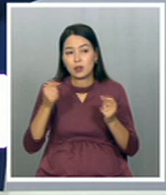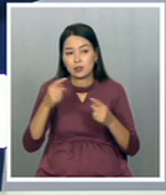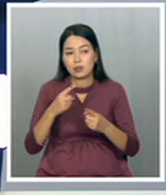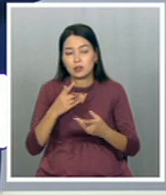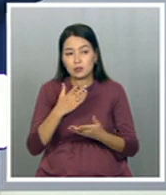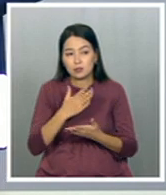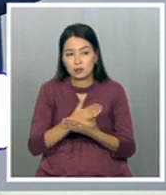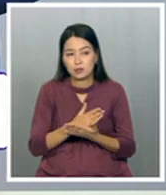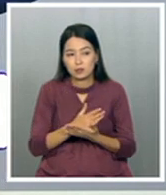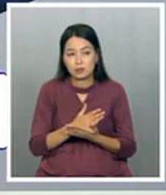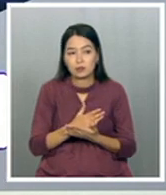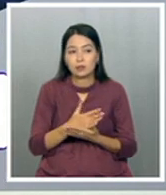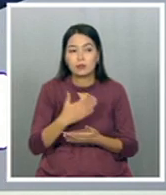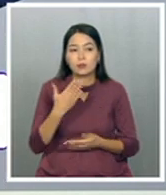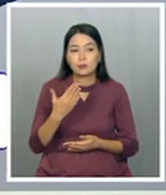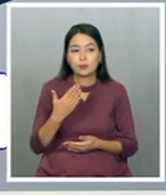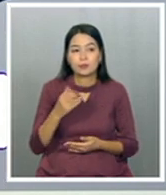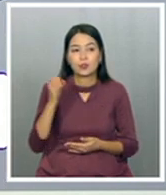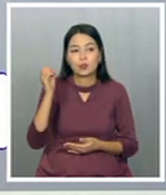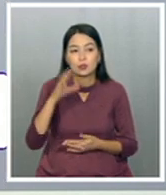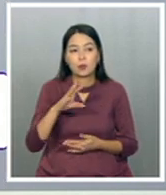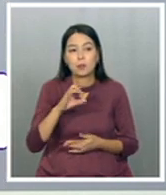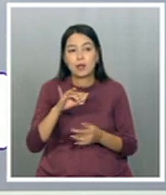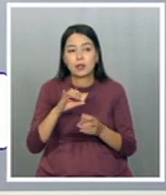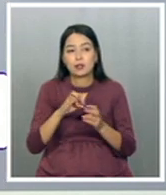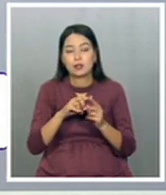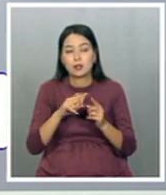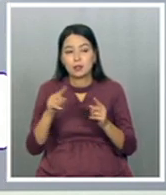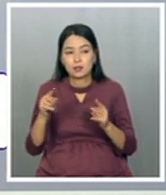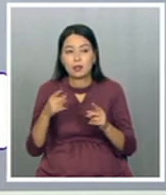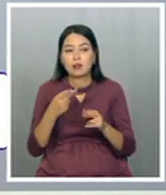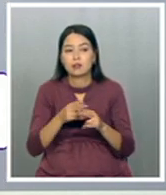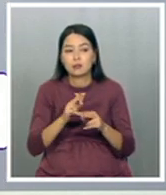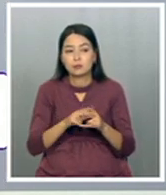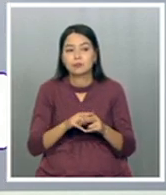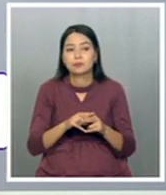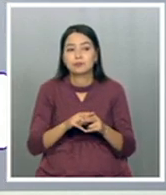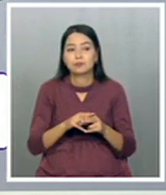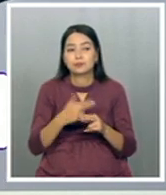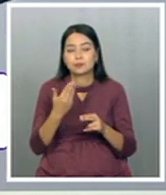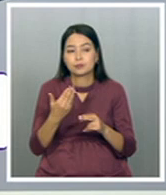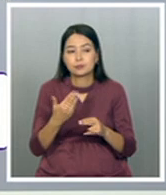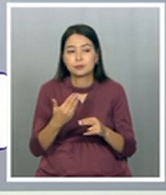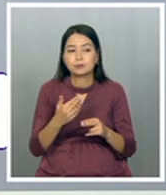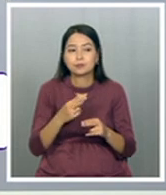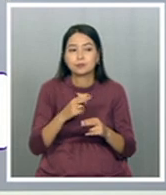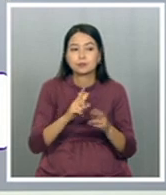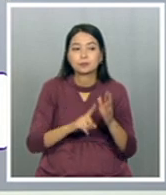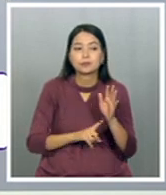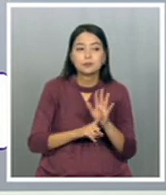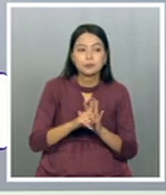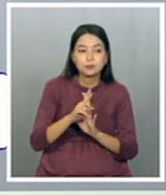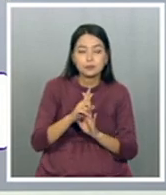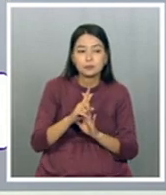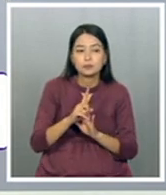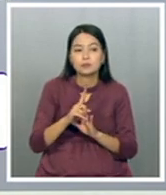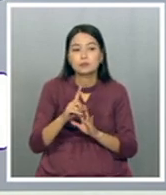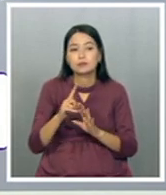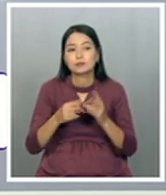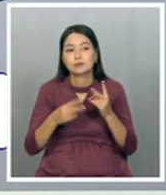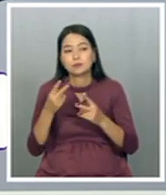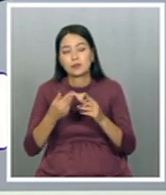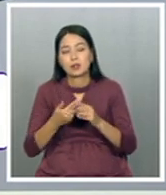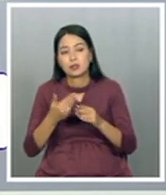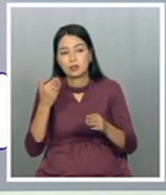өту сәті бізге жергілікті орынның күн уақытын береді. Бұл яғни біз басқа географиялық ендіктерге, белдеулерге ауысқан